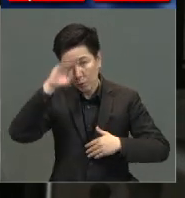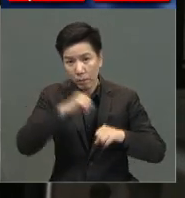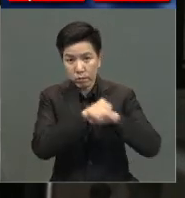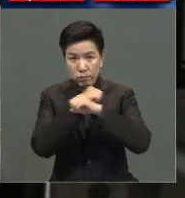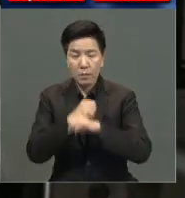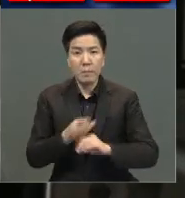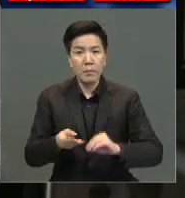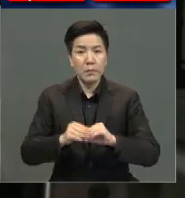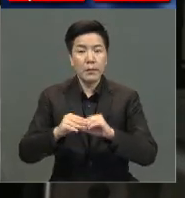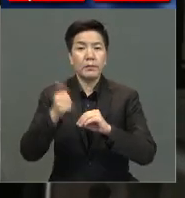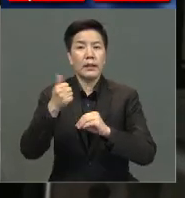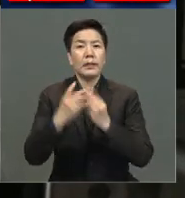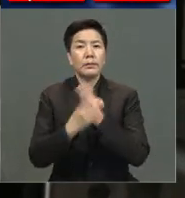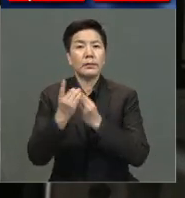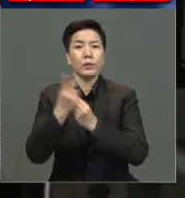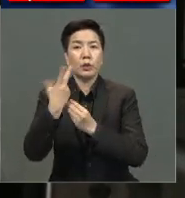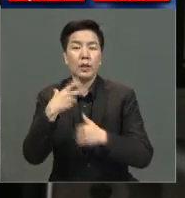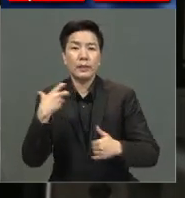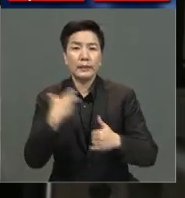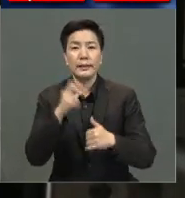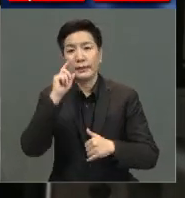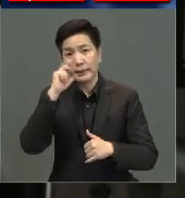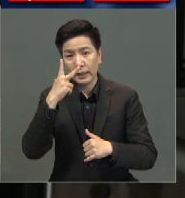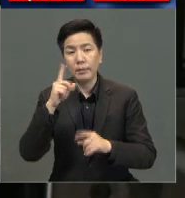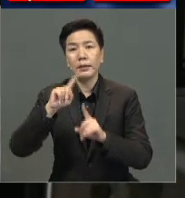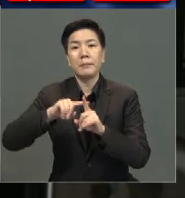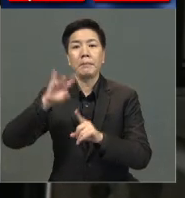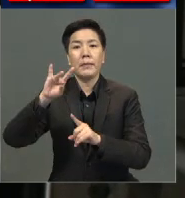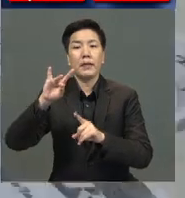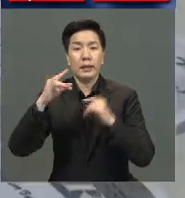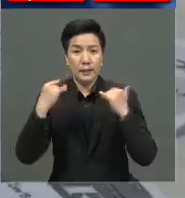แล้วจะเจาะเลือดของลิงมาตรวจเป็นระยะคาดว่าระดับภูมิคุ้มกันนั้นจะเพิ่มขึ้นอีก2สัปดาห์และก็จะฉีดเข็มที่ 3